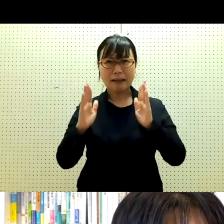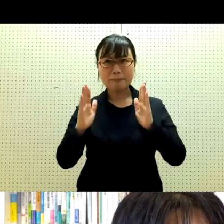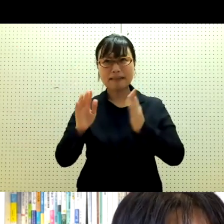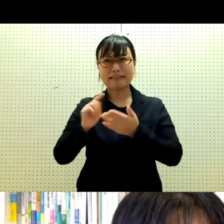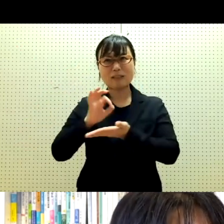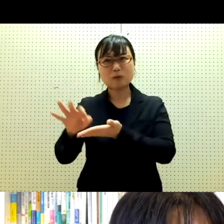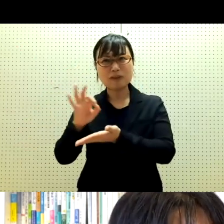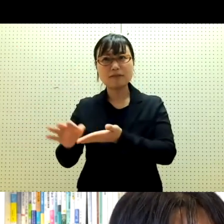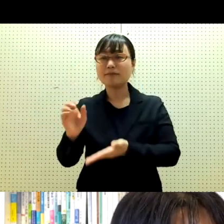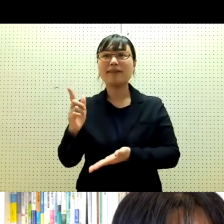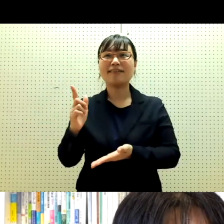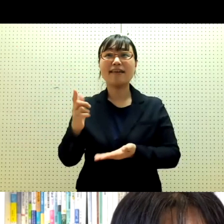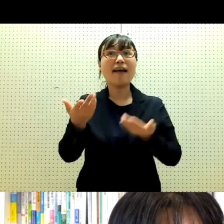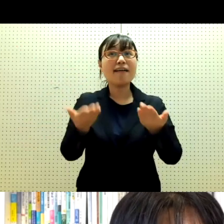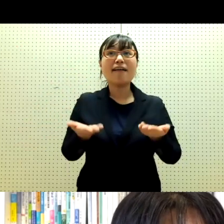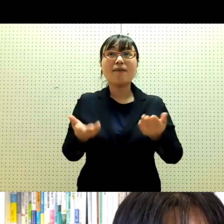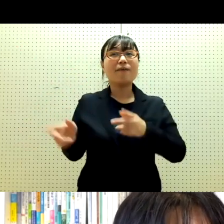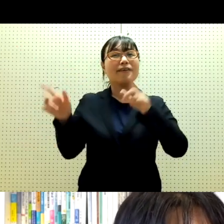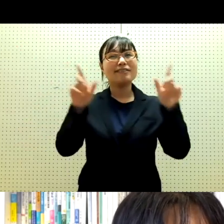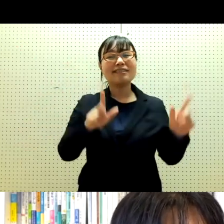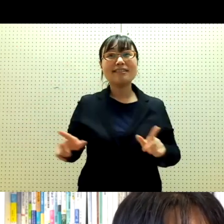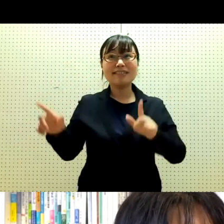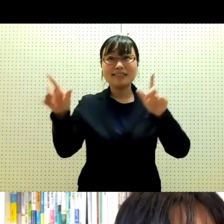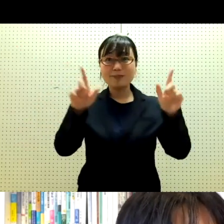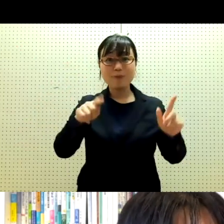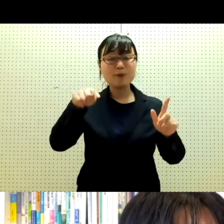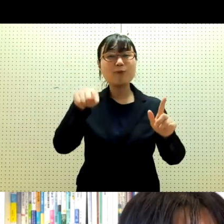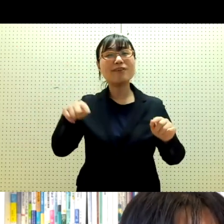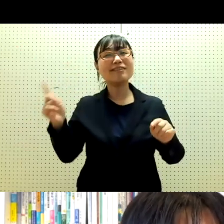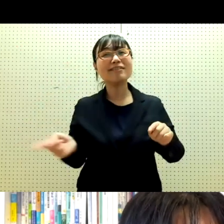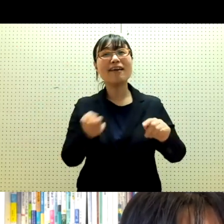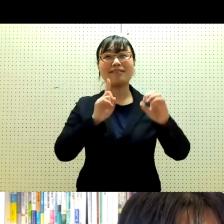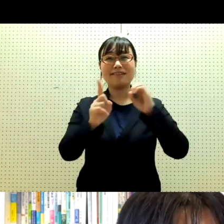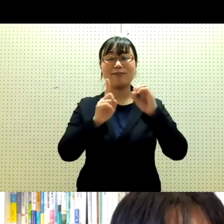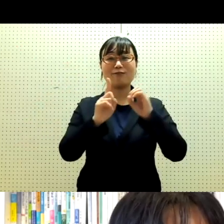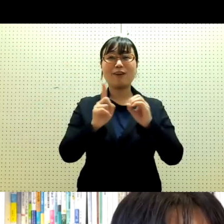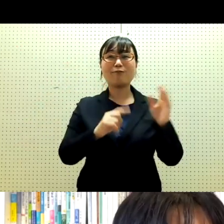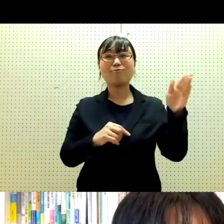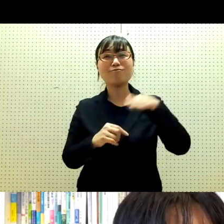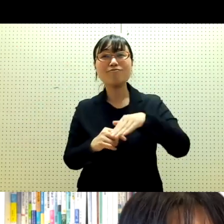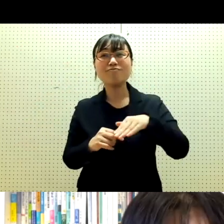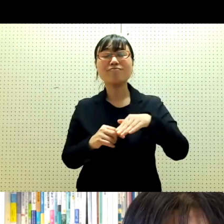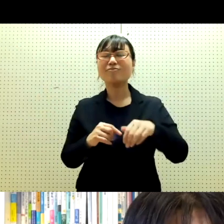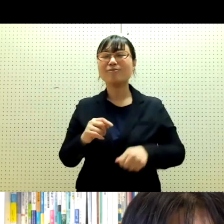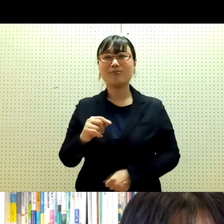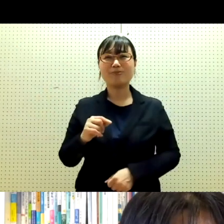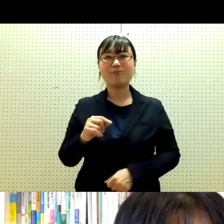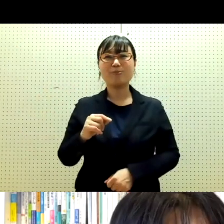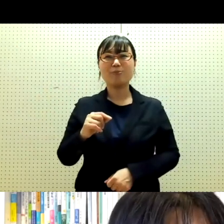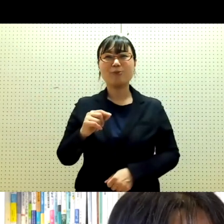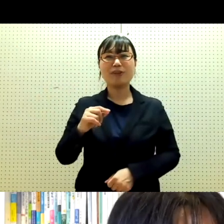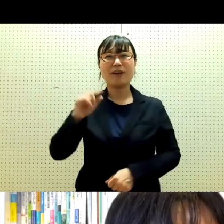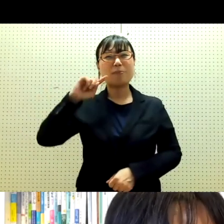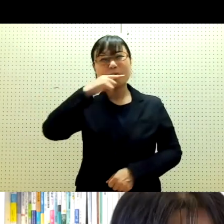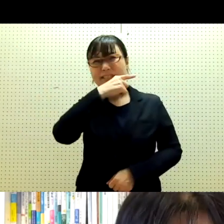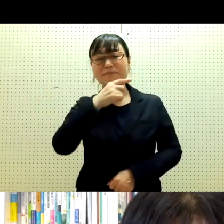学校日常のデジタル化というところを鍵にしてですね、無理なく育てていけたらということを、考えていますというお